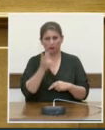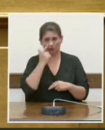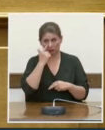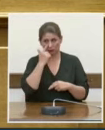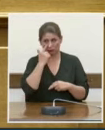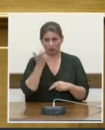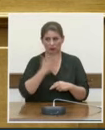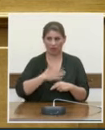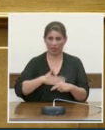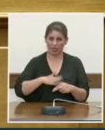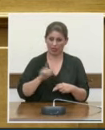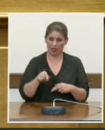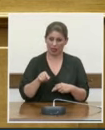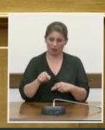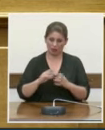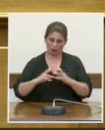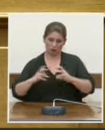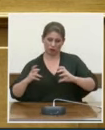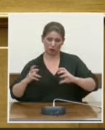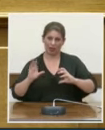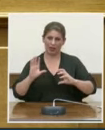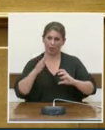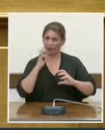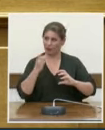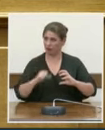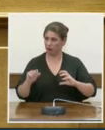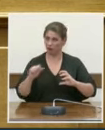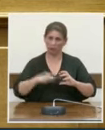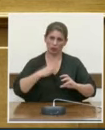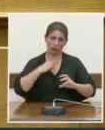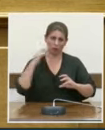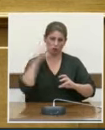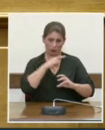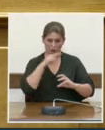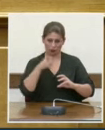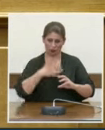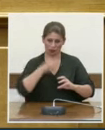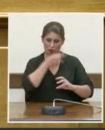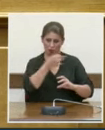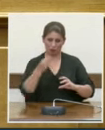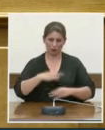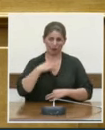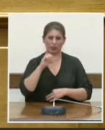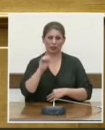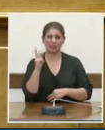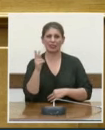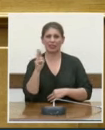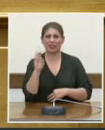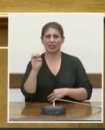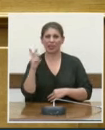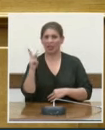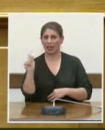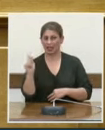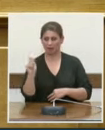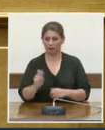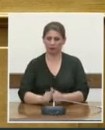θέλετε, τέτοιες παρερμηνίες. Αλλά επειδή λείπει ο κύριος Πρωθυπουργός, θέλω το πω στον κύριο Σκρέκα. Κύριε Σκρέκα, μεταφέρετε το αν θέλετε στον κύριο Πρωθυπουργό.